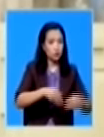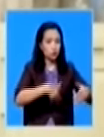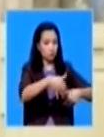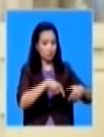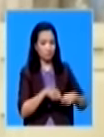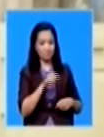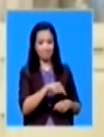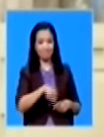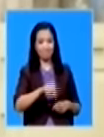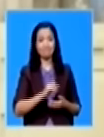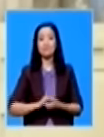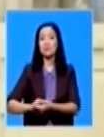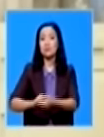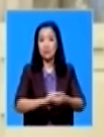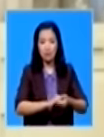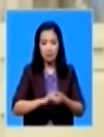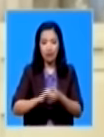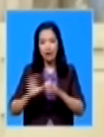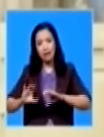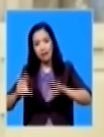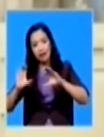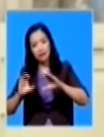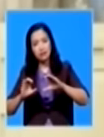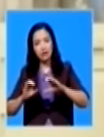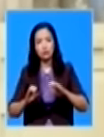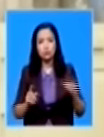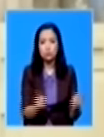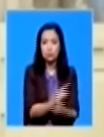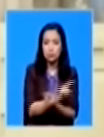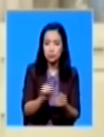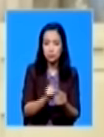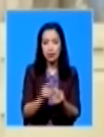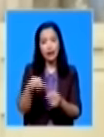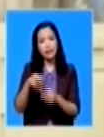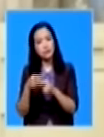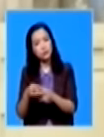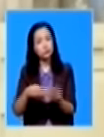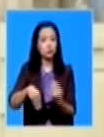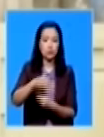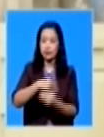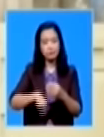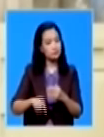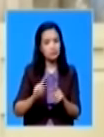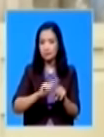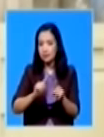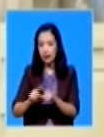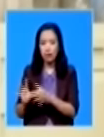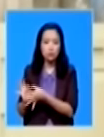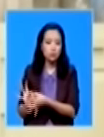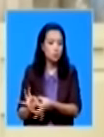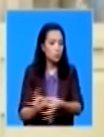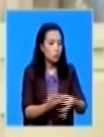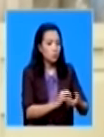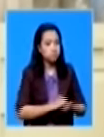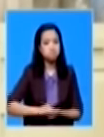างแล้วเอาขับเคลื่อนโดยทั้งรัฐทั้งประชาสังคมทั้งเอกชนธุรกิจที่ลงไปข้างล่างด้วยแล้วก็ในพื้นที่ด้วยประช